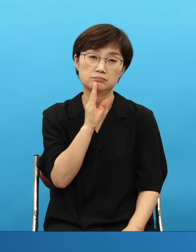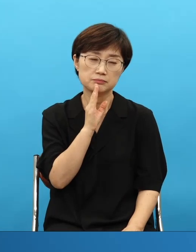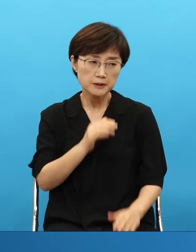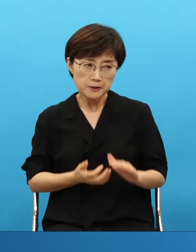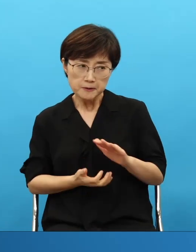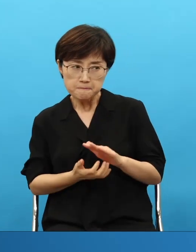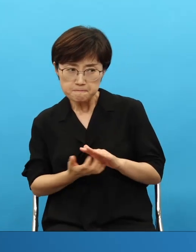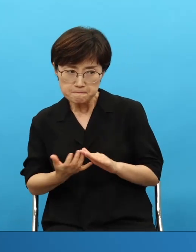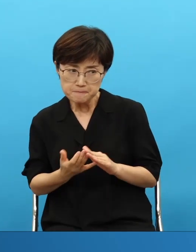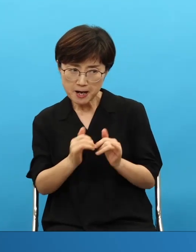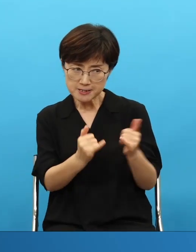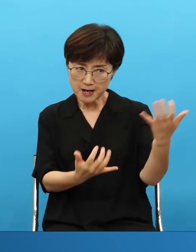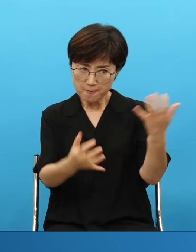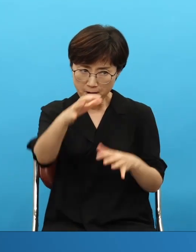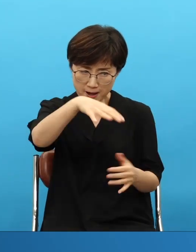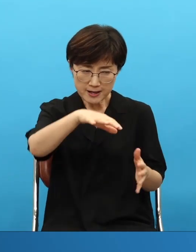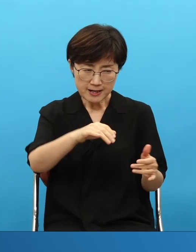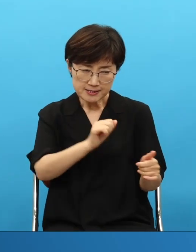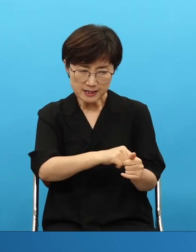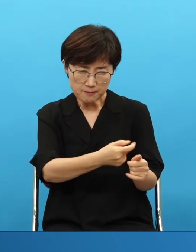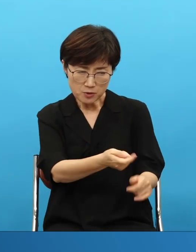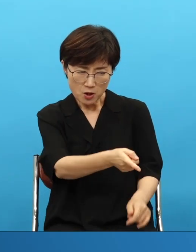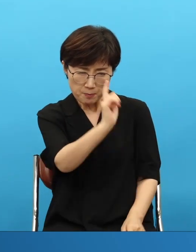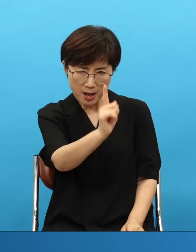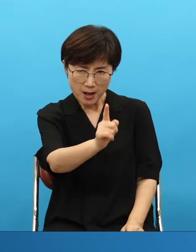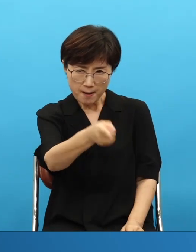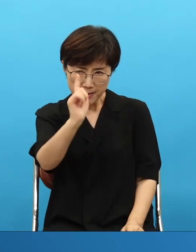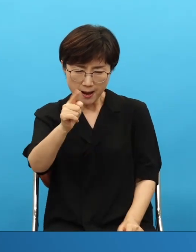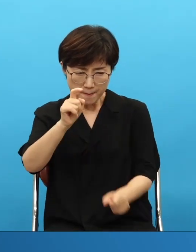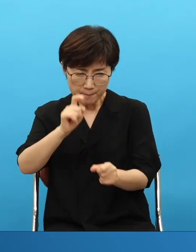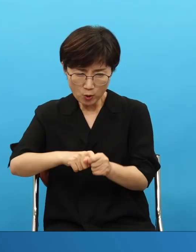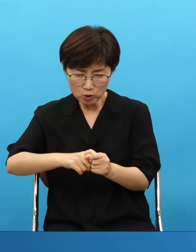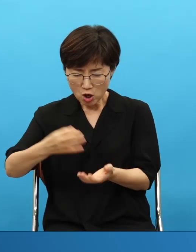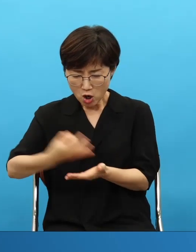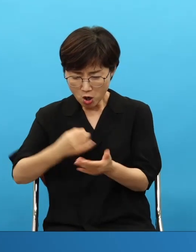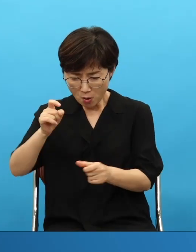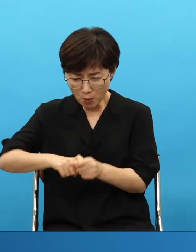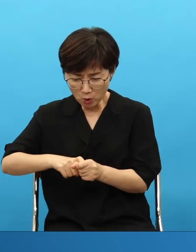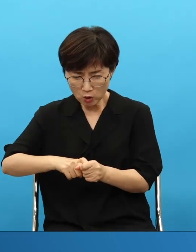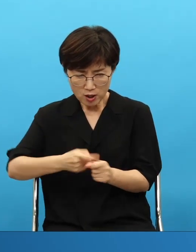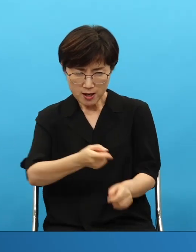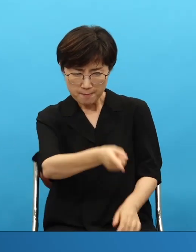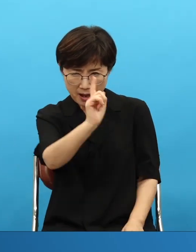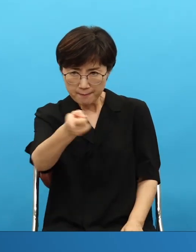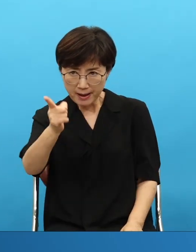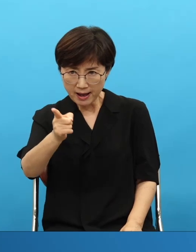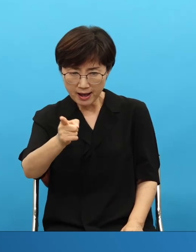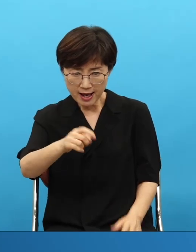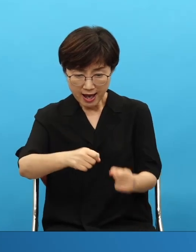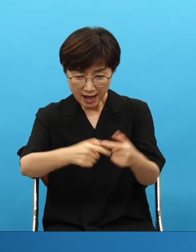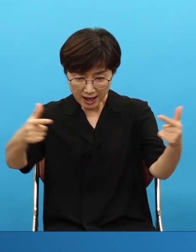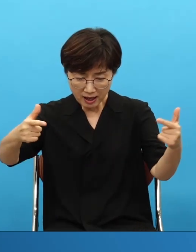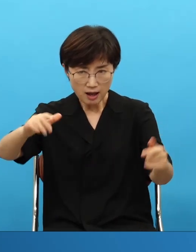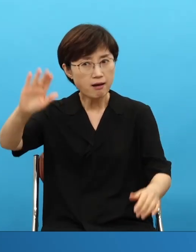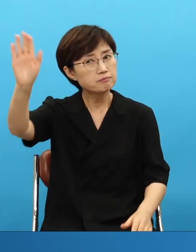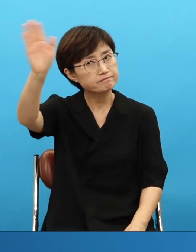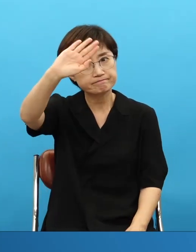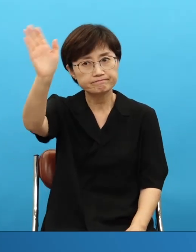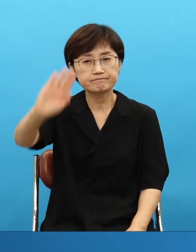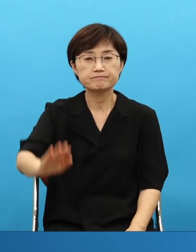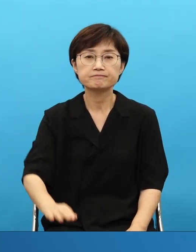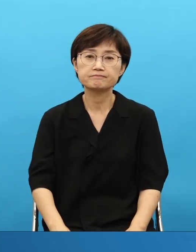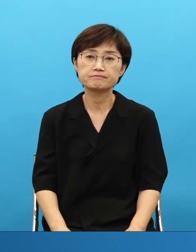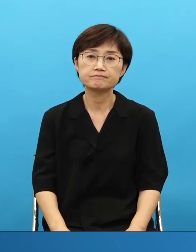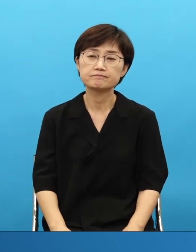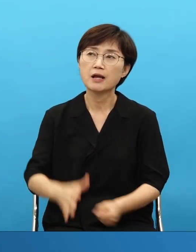사람을 많이 모으는 그런 장사꾼이 아닙니다. 우리는 하나님이 원하시는 것을 해서 사람을